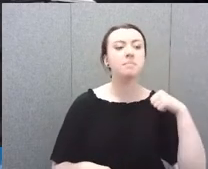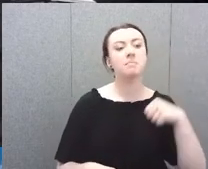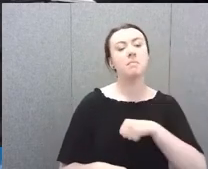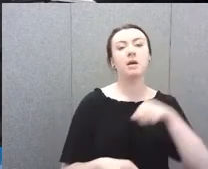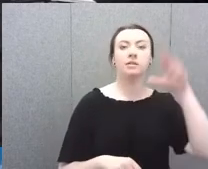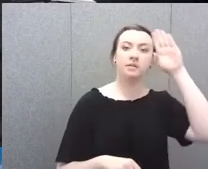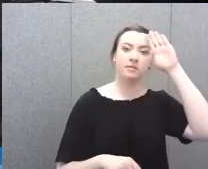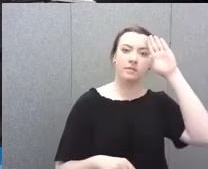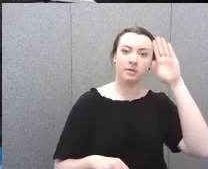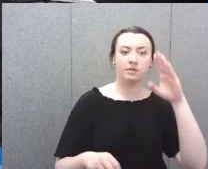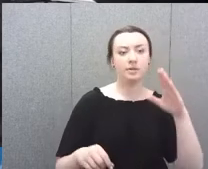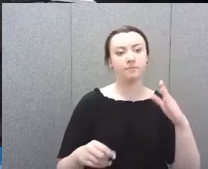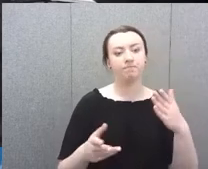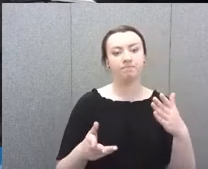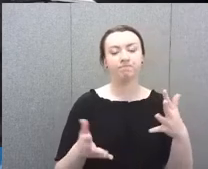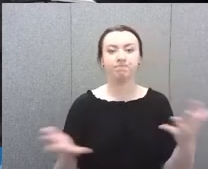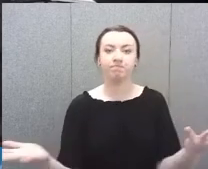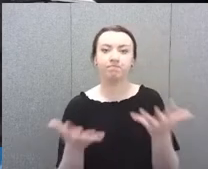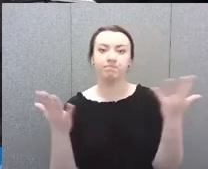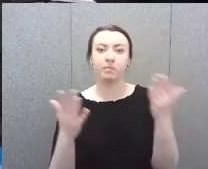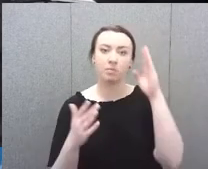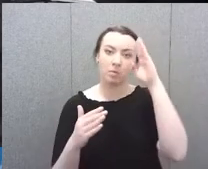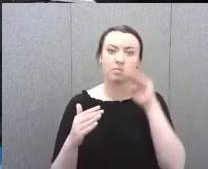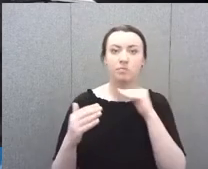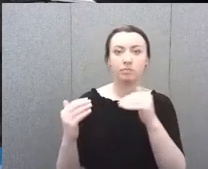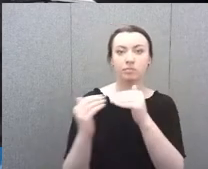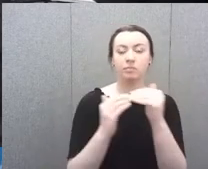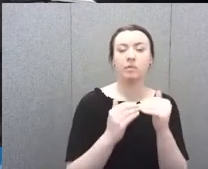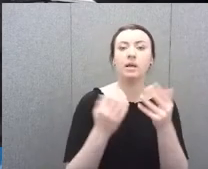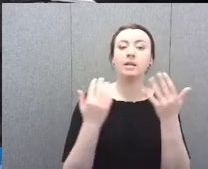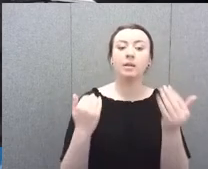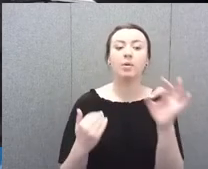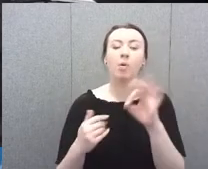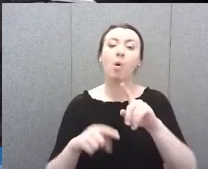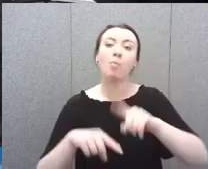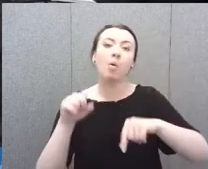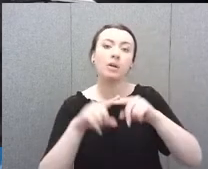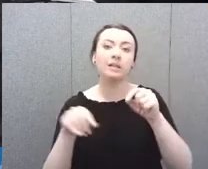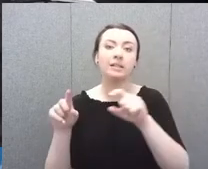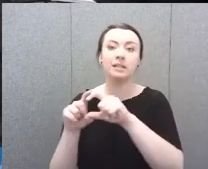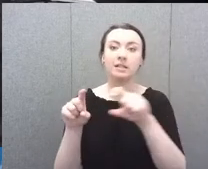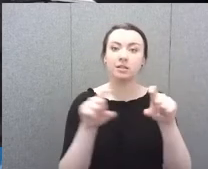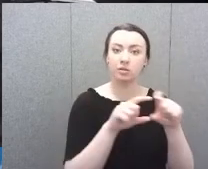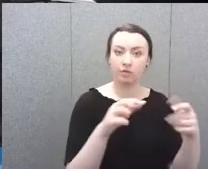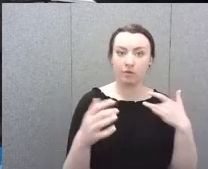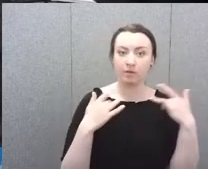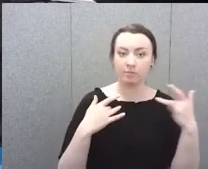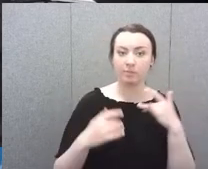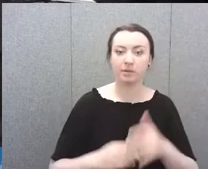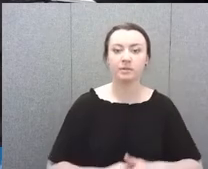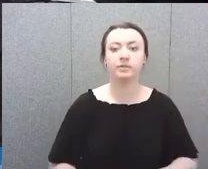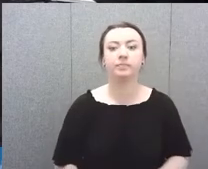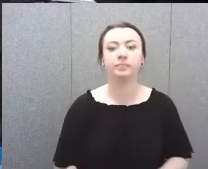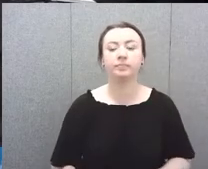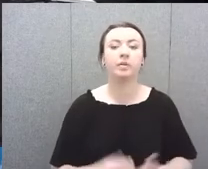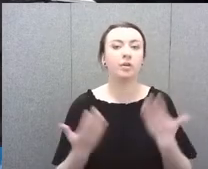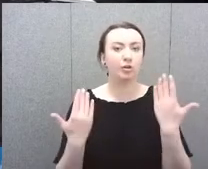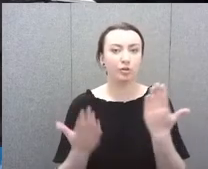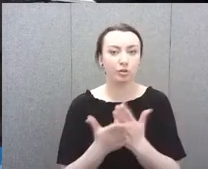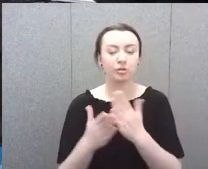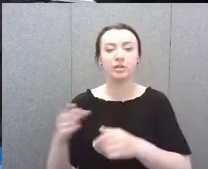Сейчас я хотел бы перейти к роли политической партии, которая является очень важна в гендерном